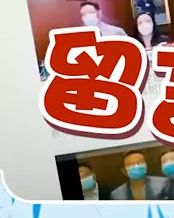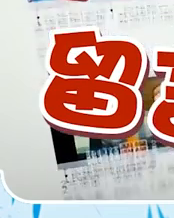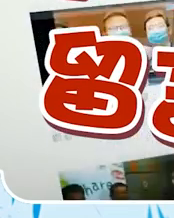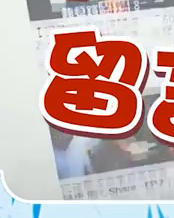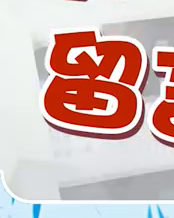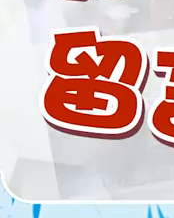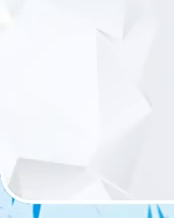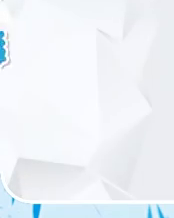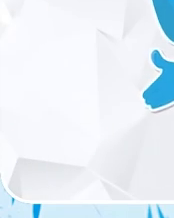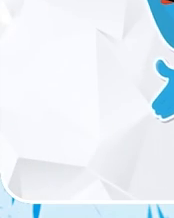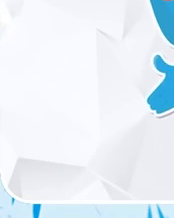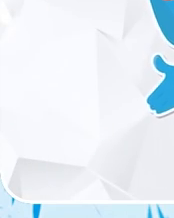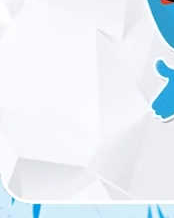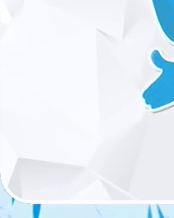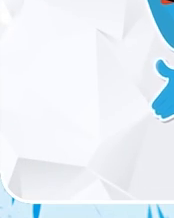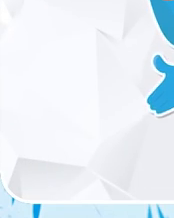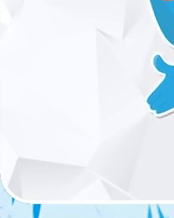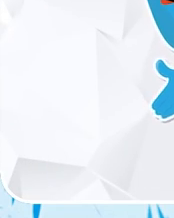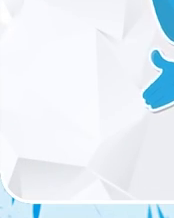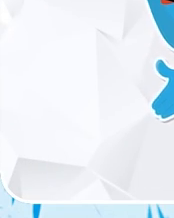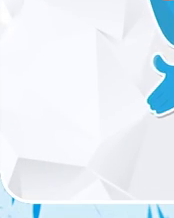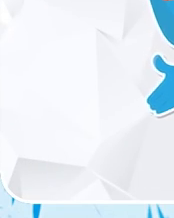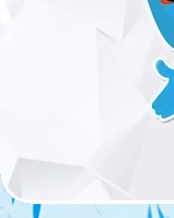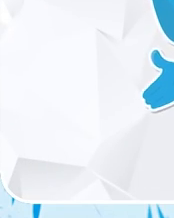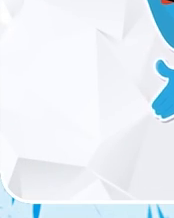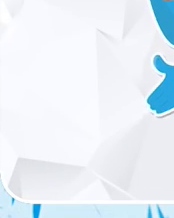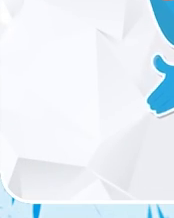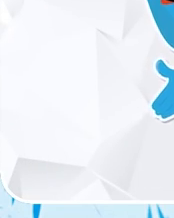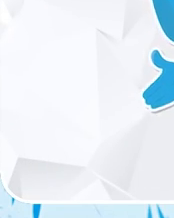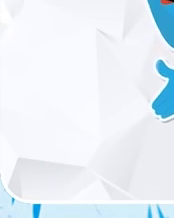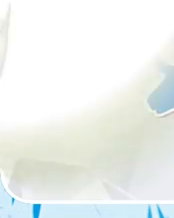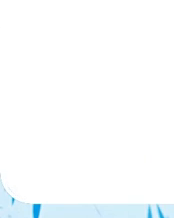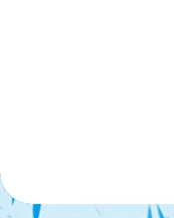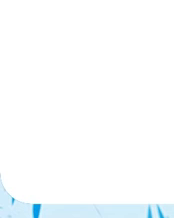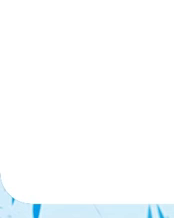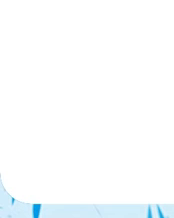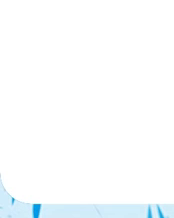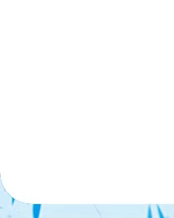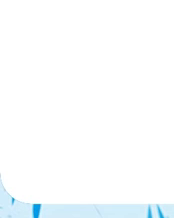贊好、訂閱我們的 WeChat、Facebook、YouTube， 多謝大家，多謝你。